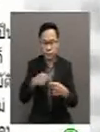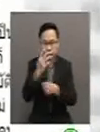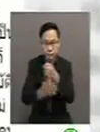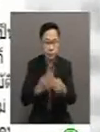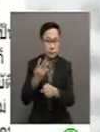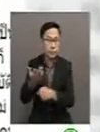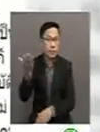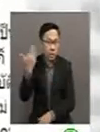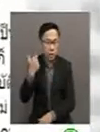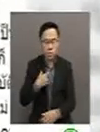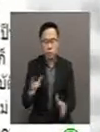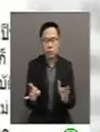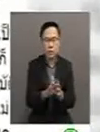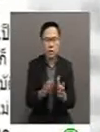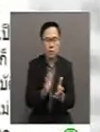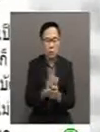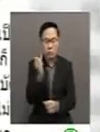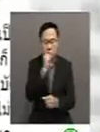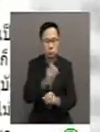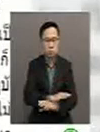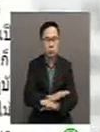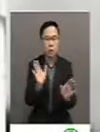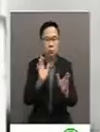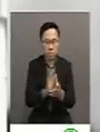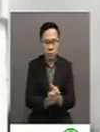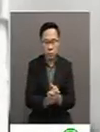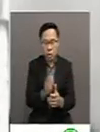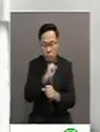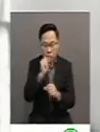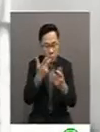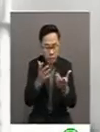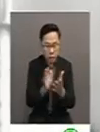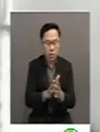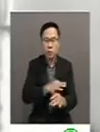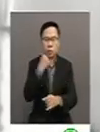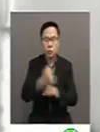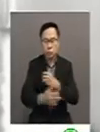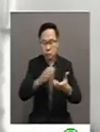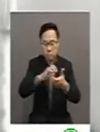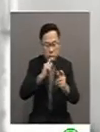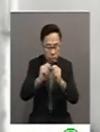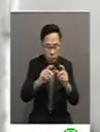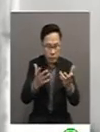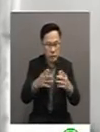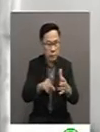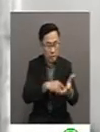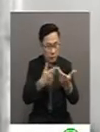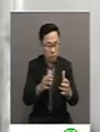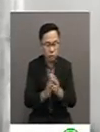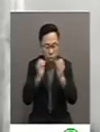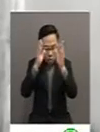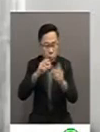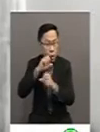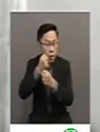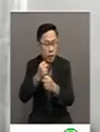นนะคะซึ่งสุดท้ายตัดสินใจไม่ร่วมงานกันด้วยก็ไม่เคยติดต่อกันอีกเลยนับตั้งแต่นั้นเป็นต้นมาทางฝั่งครูอ้อยนะคะก็